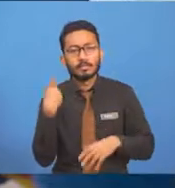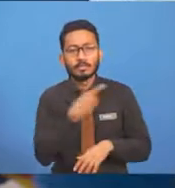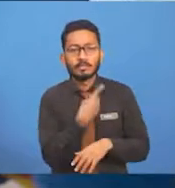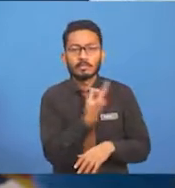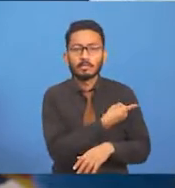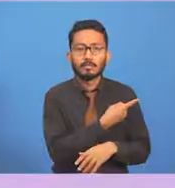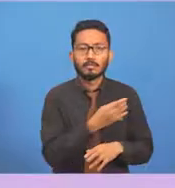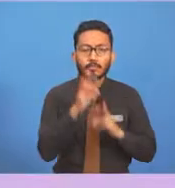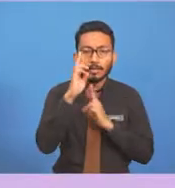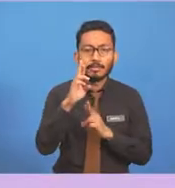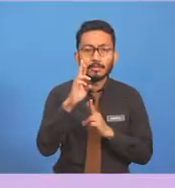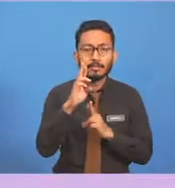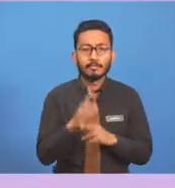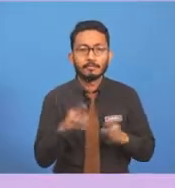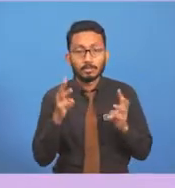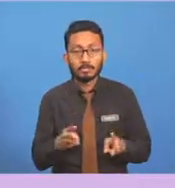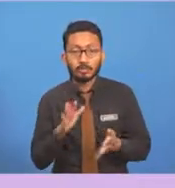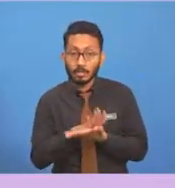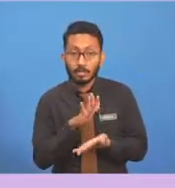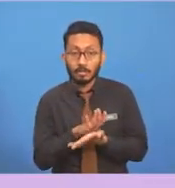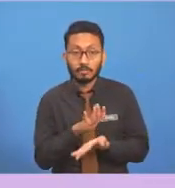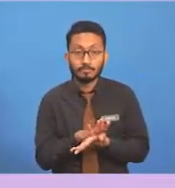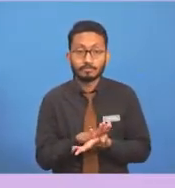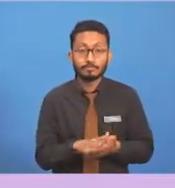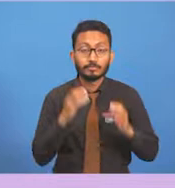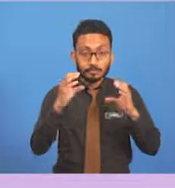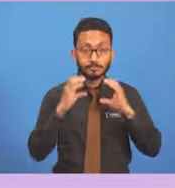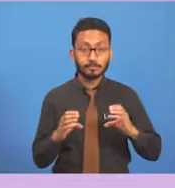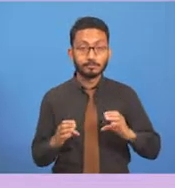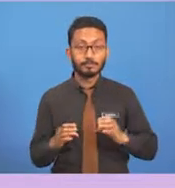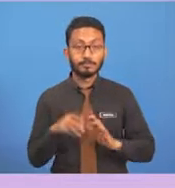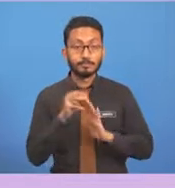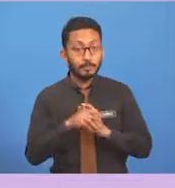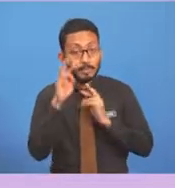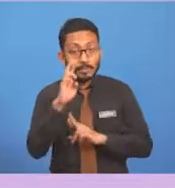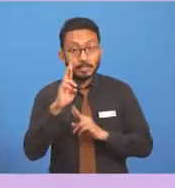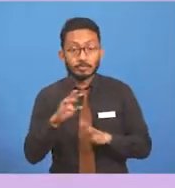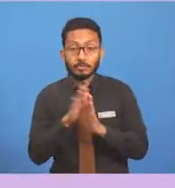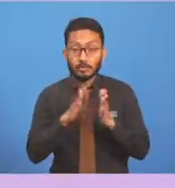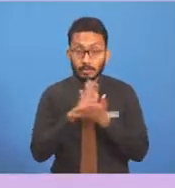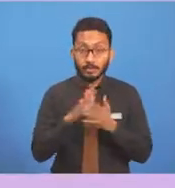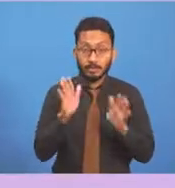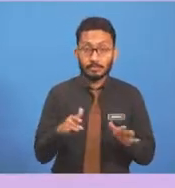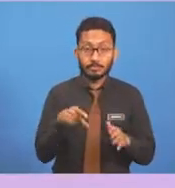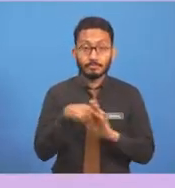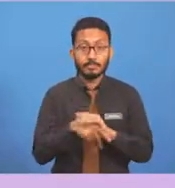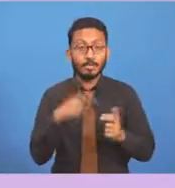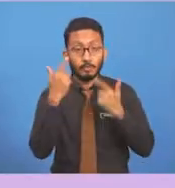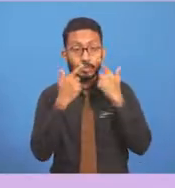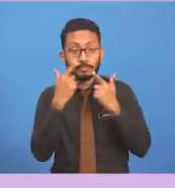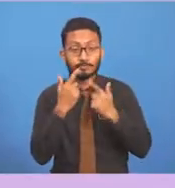sekolah? Cara-cara kita bersikap hormat sekolah seperti berikut.